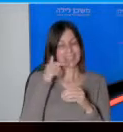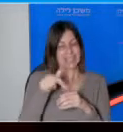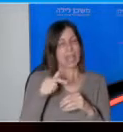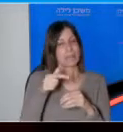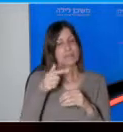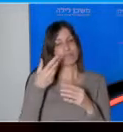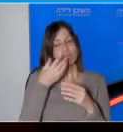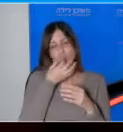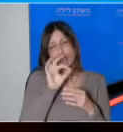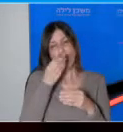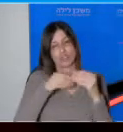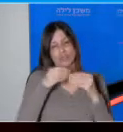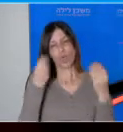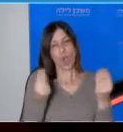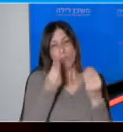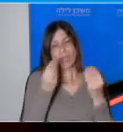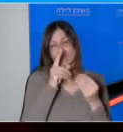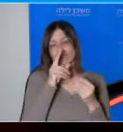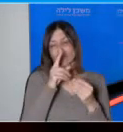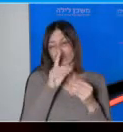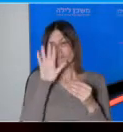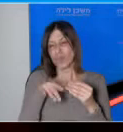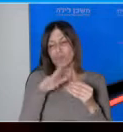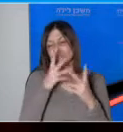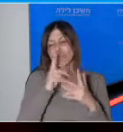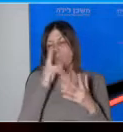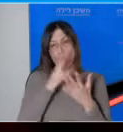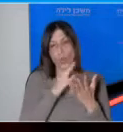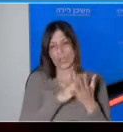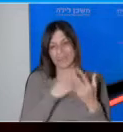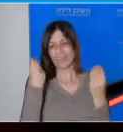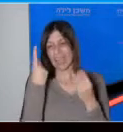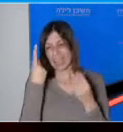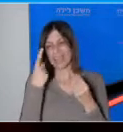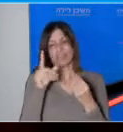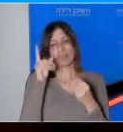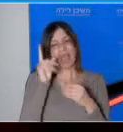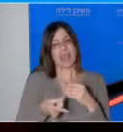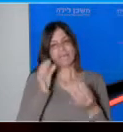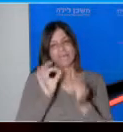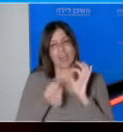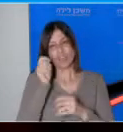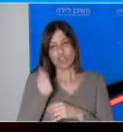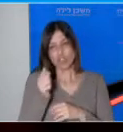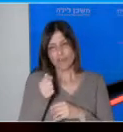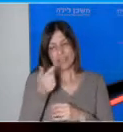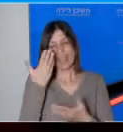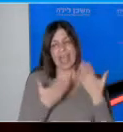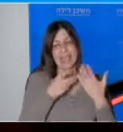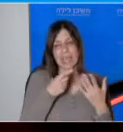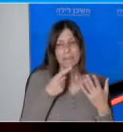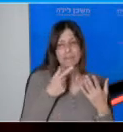בחומרים שהושגו באופן לא חוקי בבית משפט. הדבר היחידי שהחוק מחייב את השופט זה לייחס להם משקל נמוך